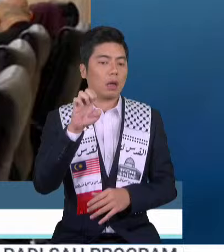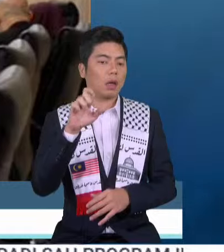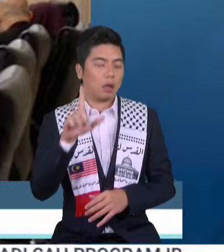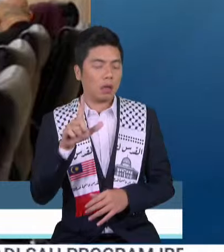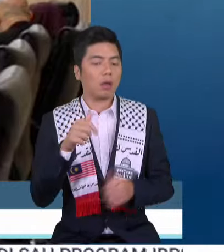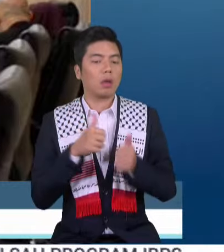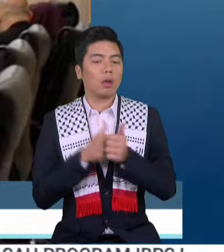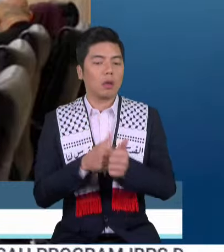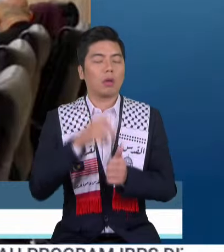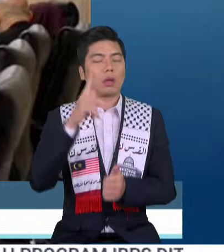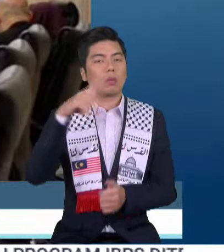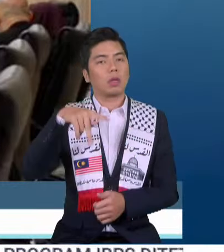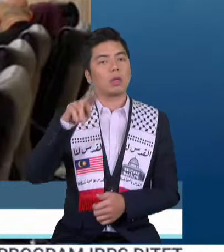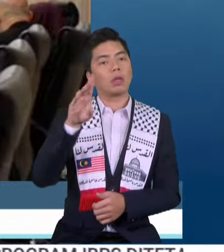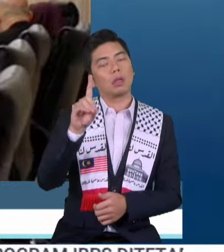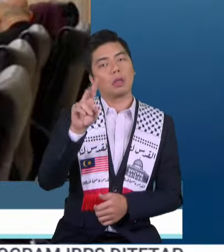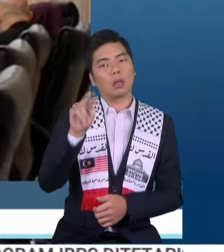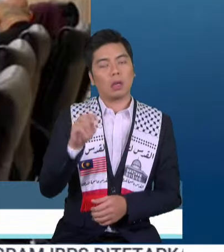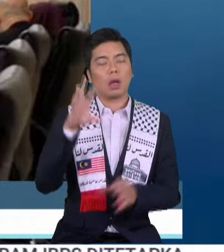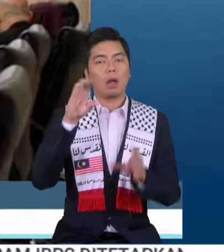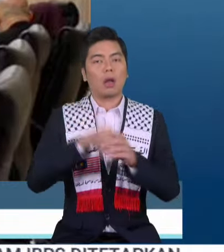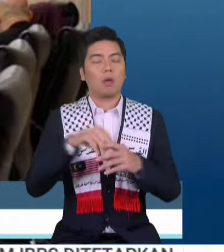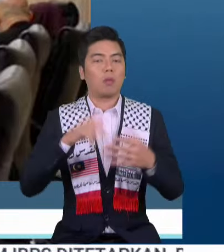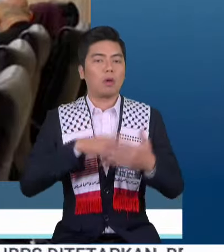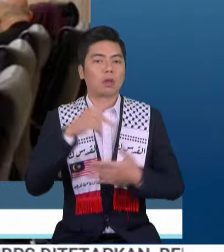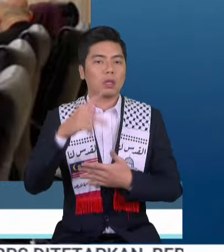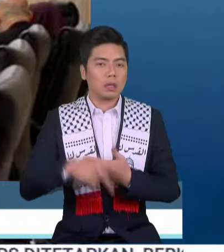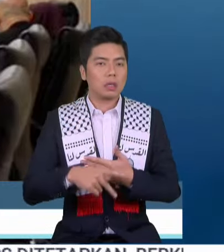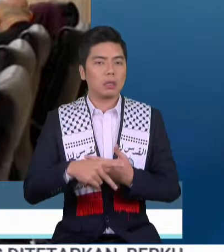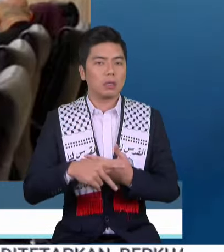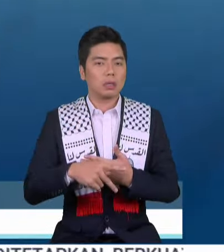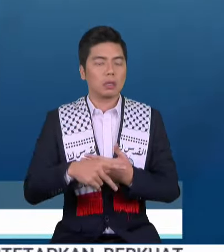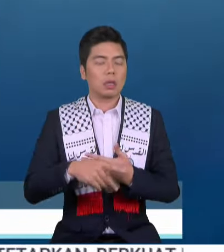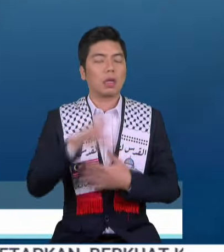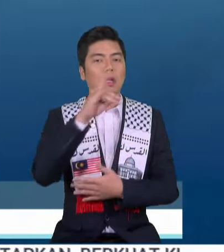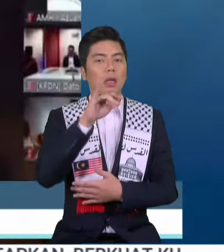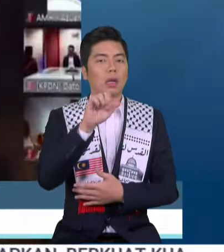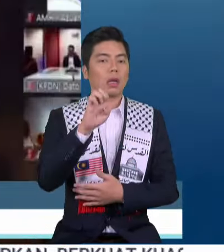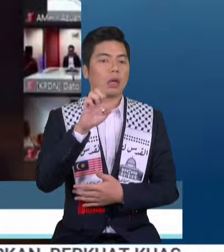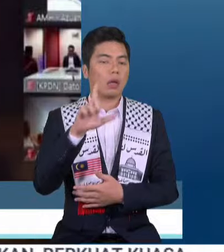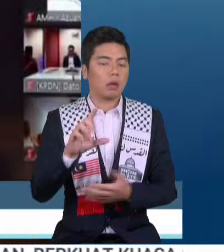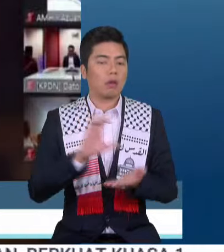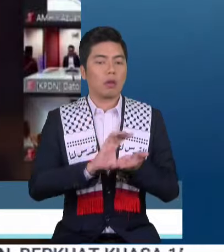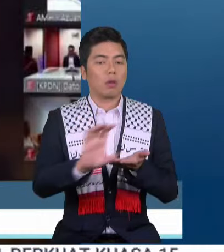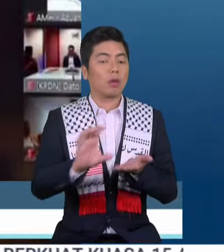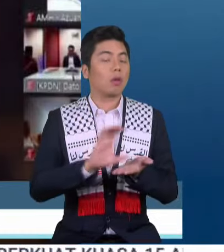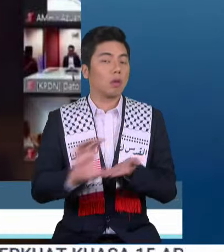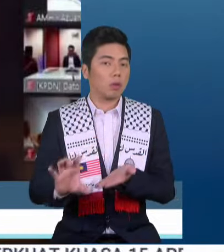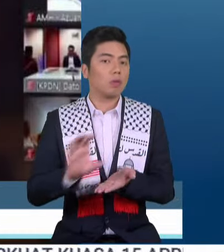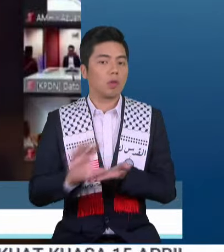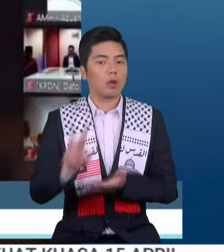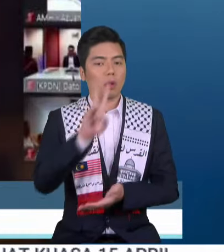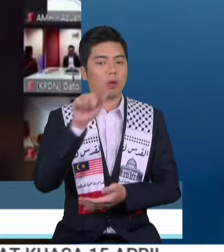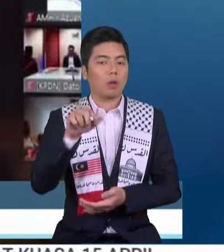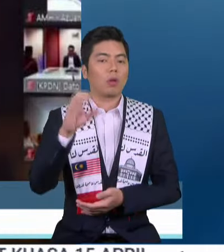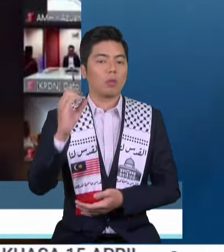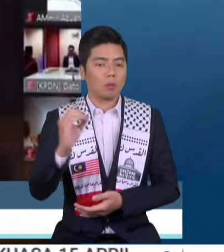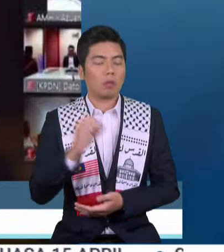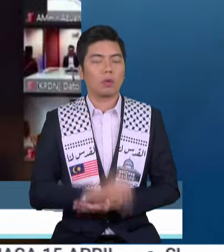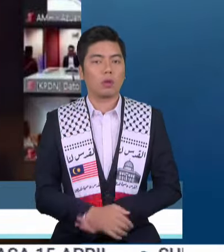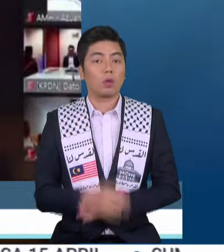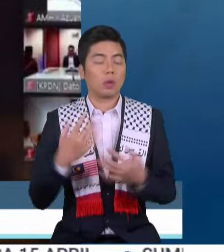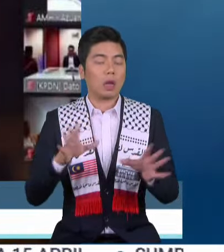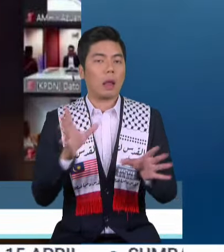dijalankan bersama KPDN melalui projek rintis sistem kawalan diesel bersubsidi 2.0. Sebaik